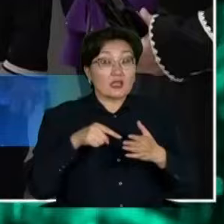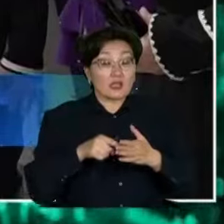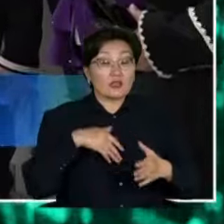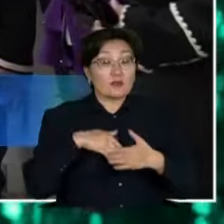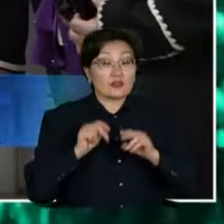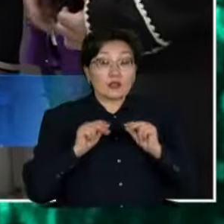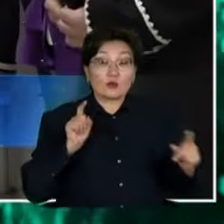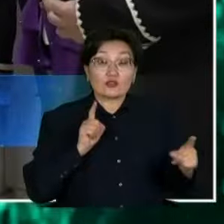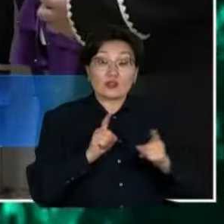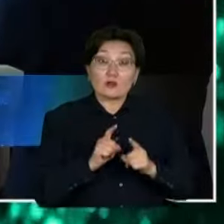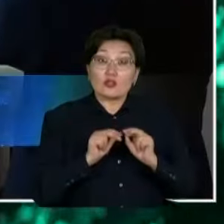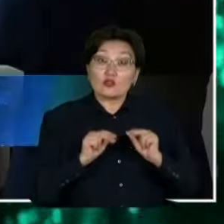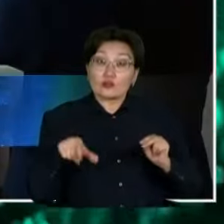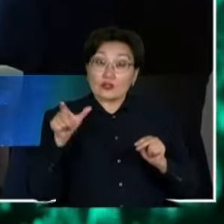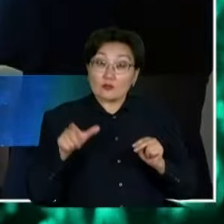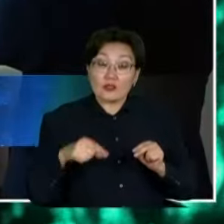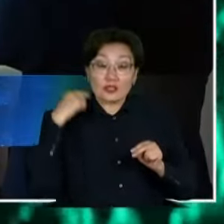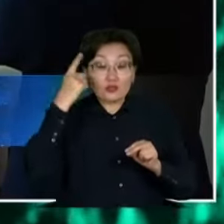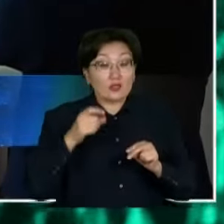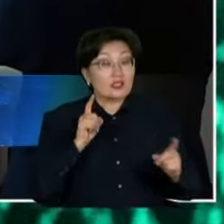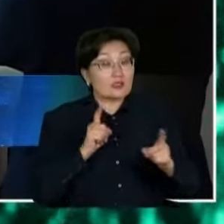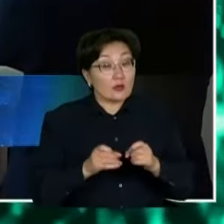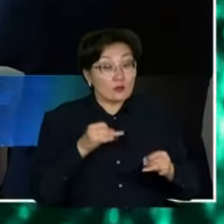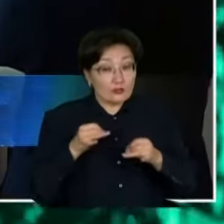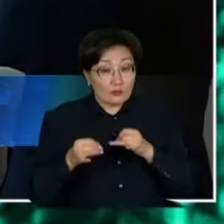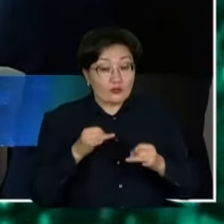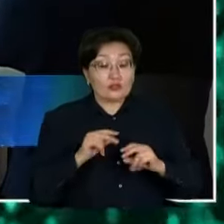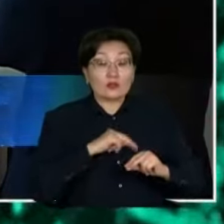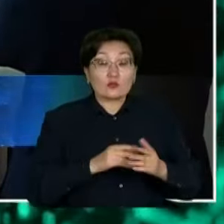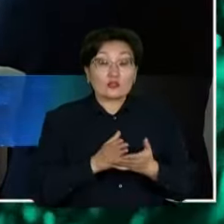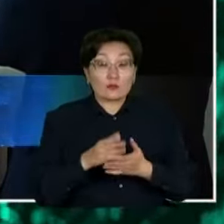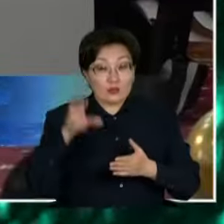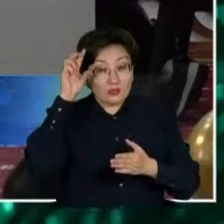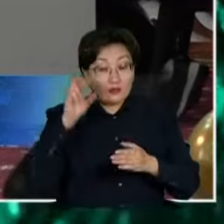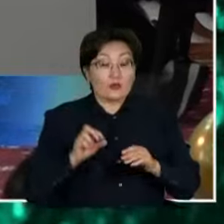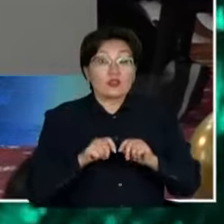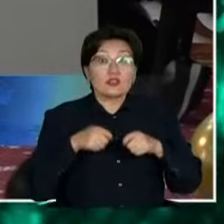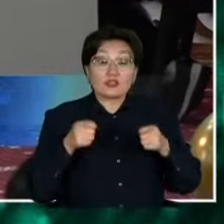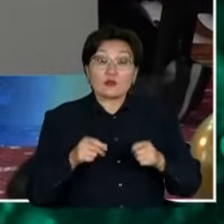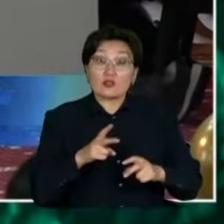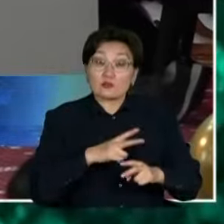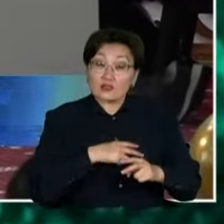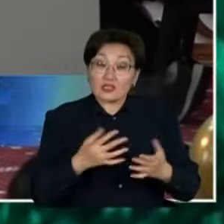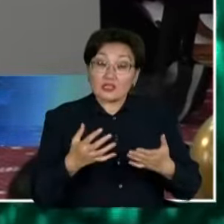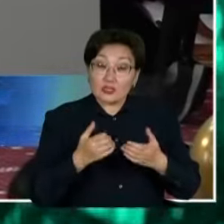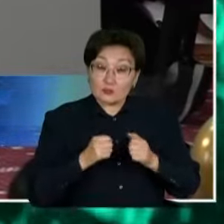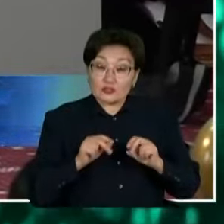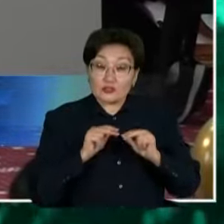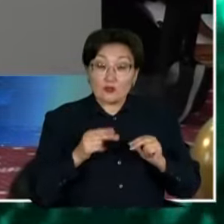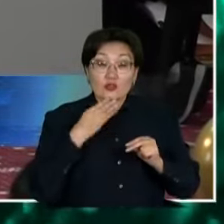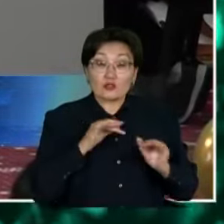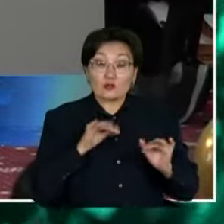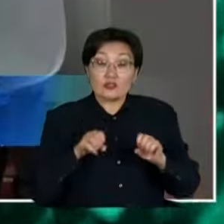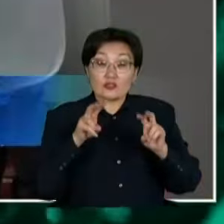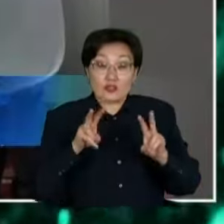қосып, ұлағатты ұстазбен әңгіме құрды. Қажырлы еңбегі үшін мемлекет басшысының марапатымен төс белгісіне ие болған өзесінің